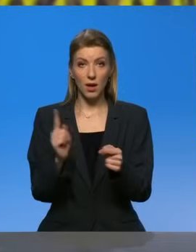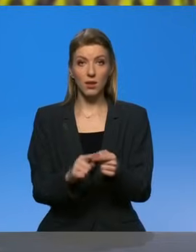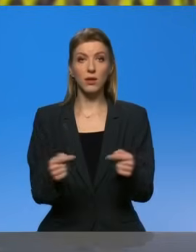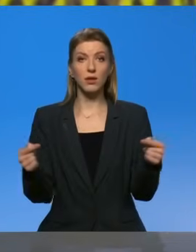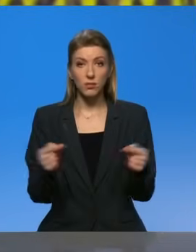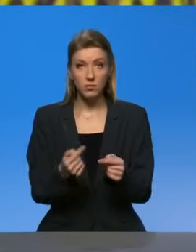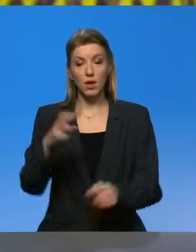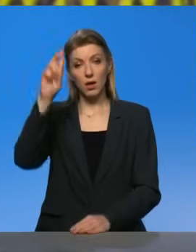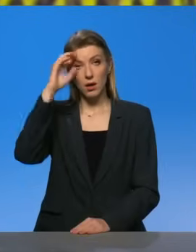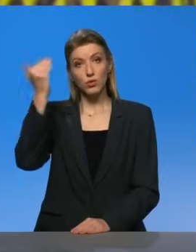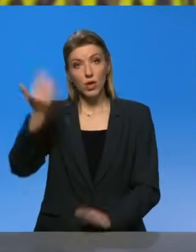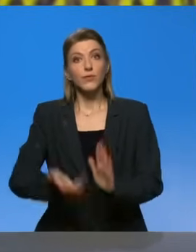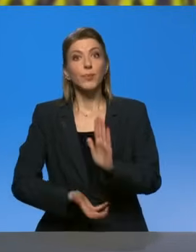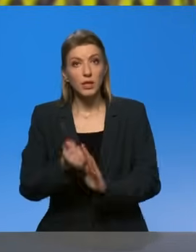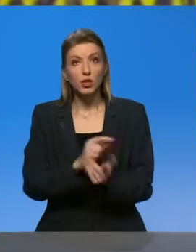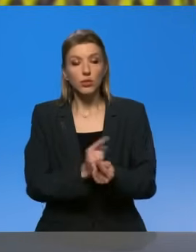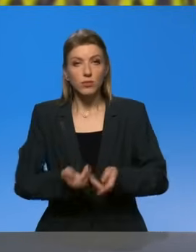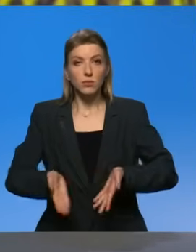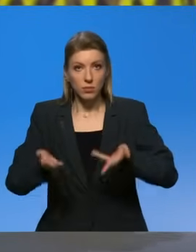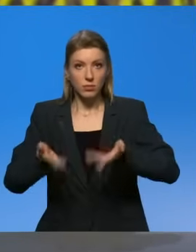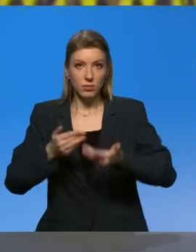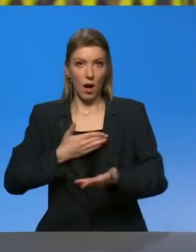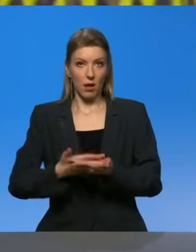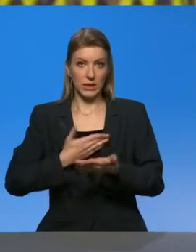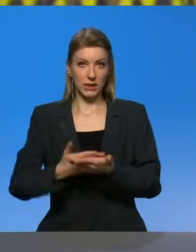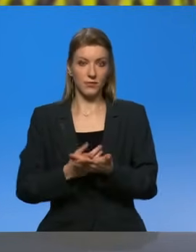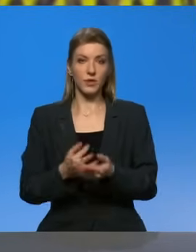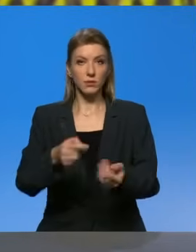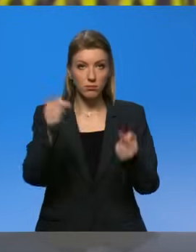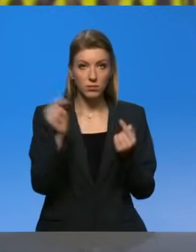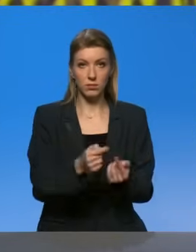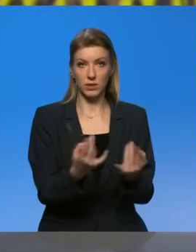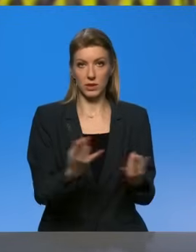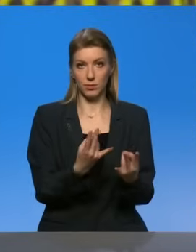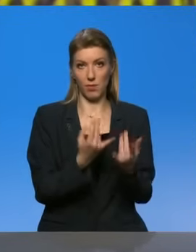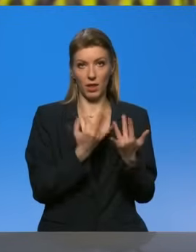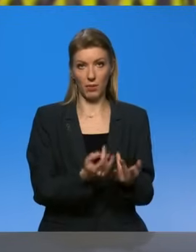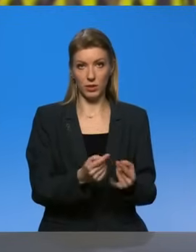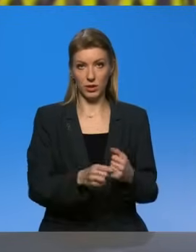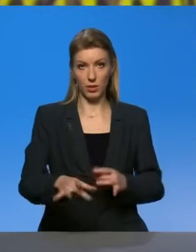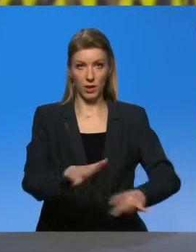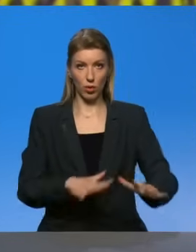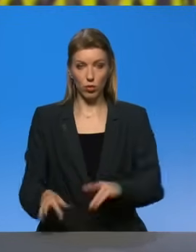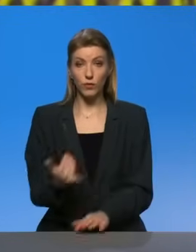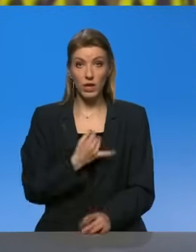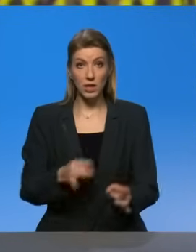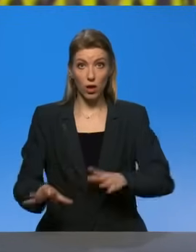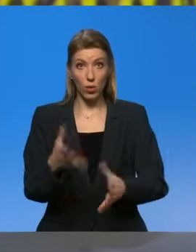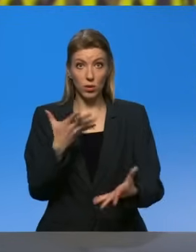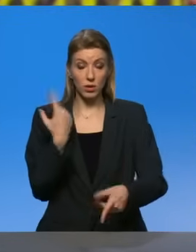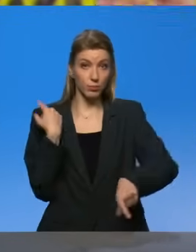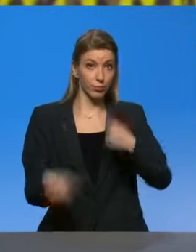поддержку государства, оптимизировать с потребностями того или иного региона. У нас же колоссальная разница в регионах. И